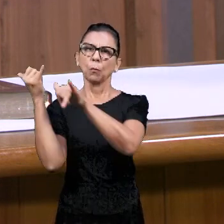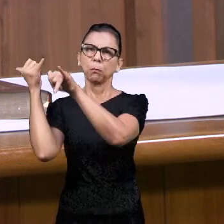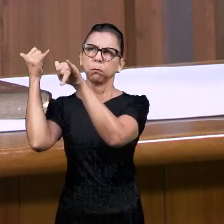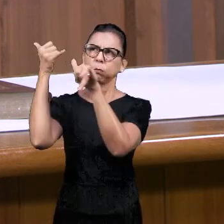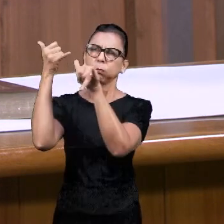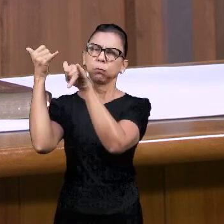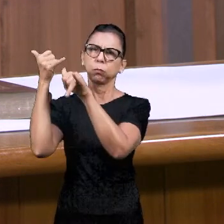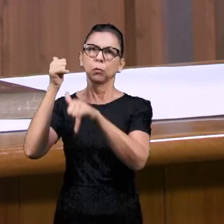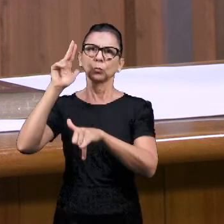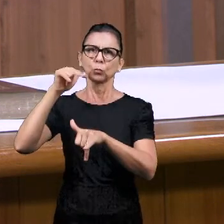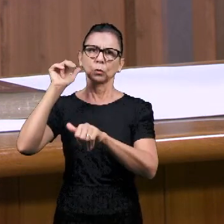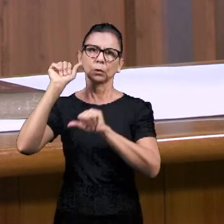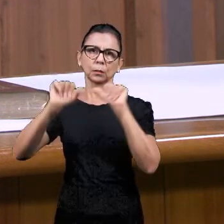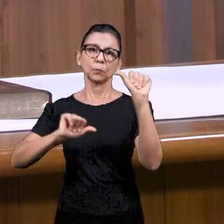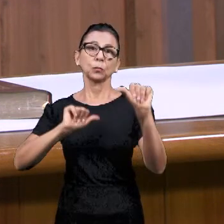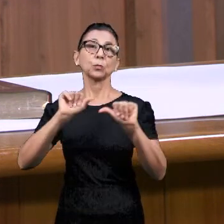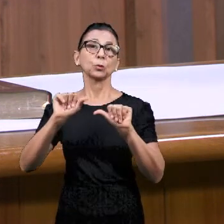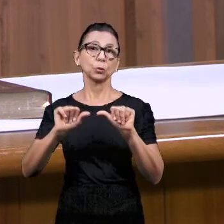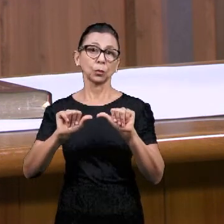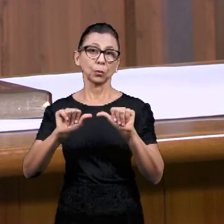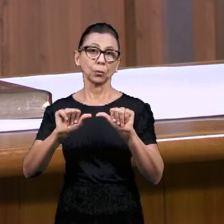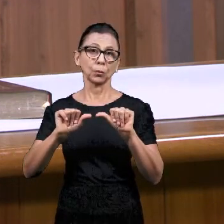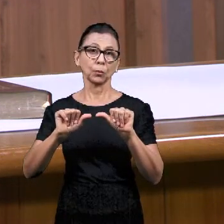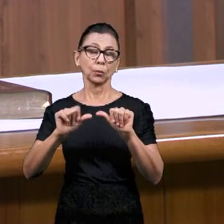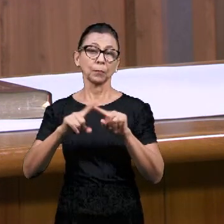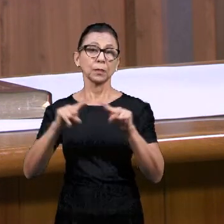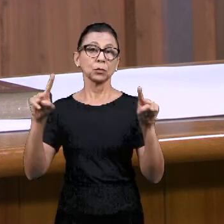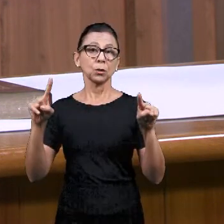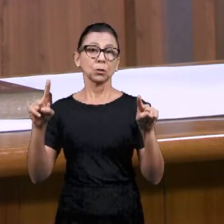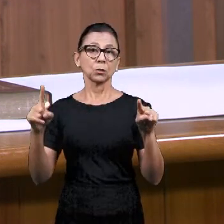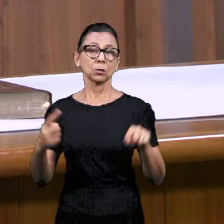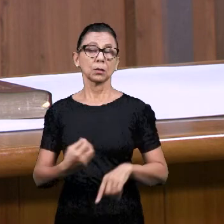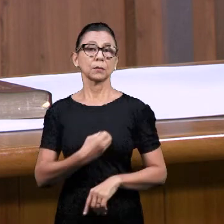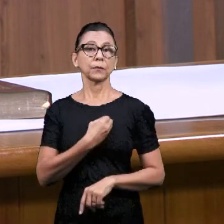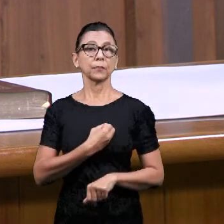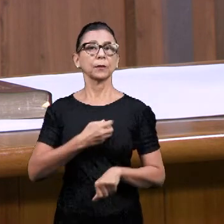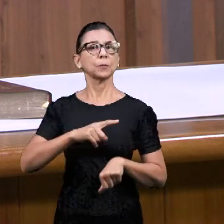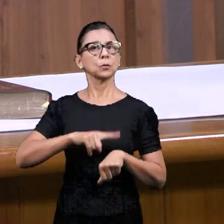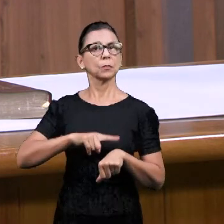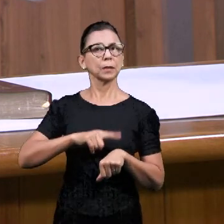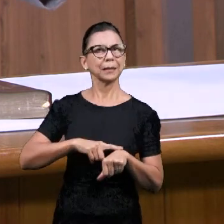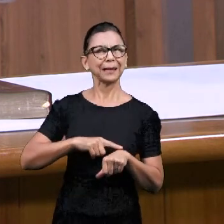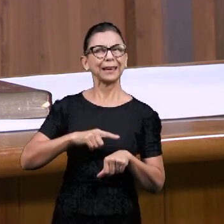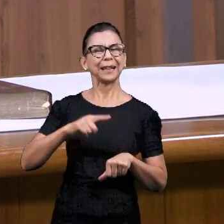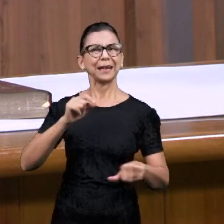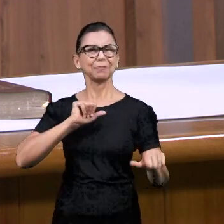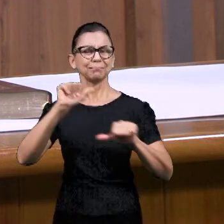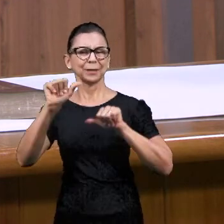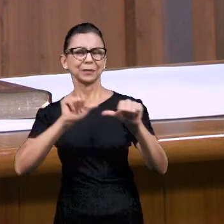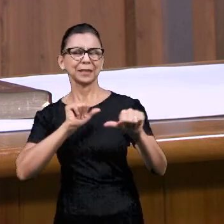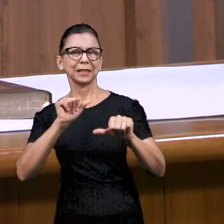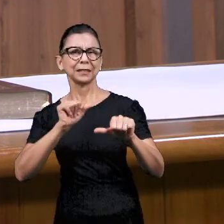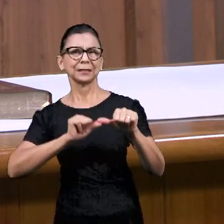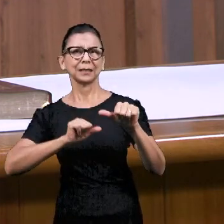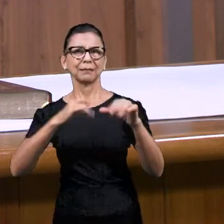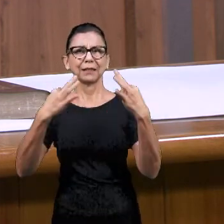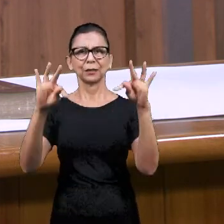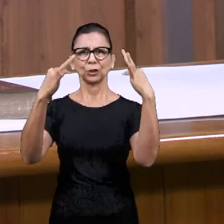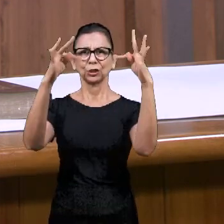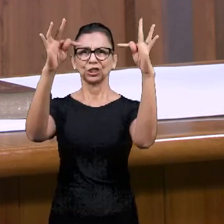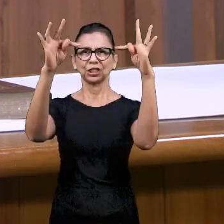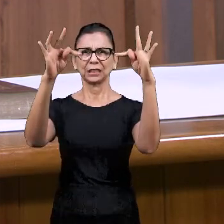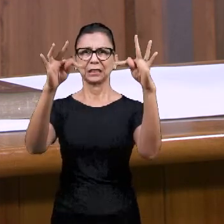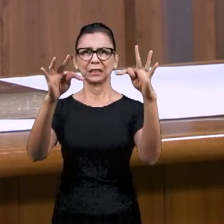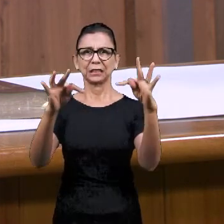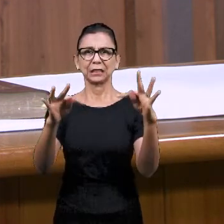le long de toutes ces années. Mais ce que nous vivons, c'est un moment, y compris pour des questions de changement dans les technologies, nous